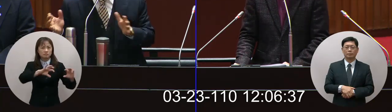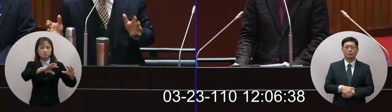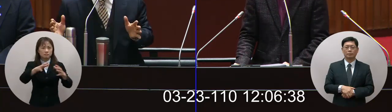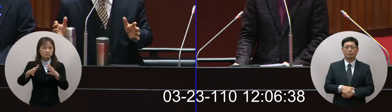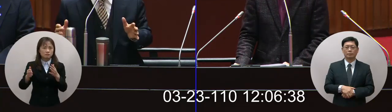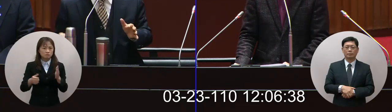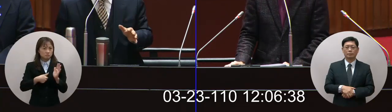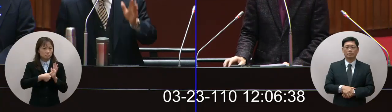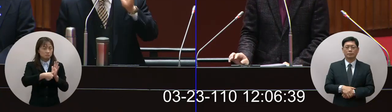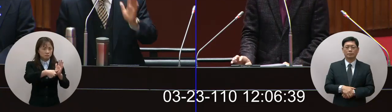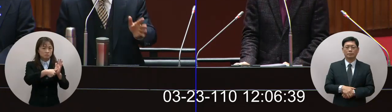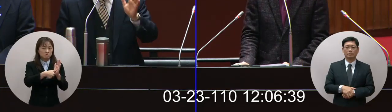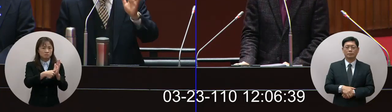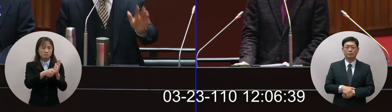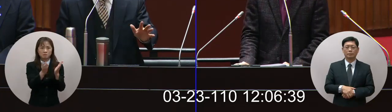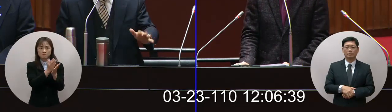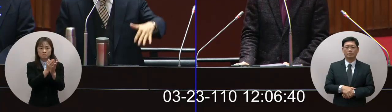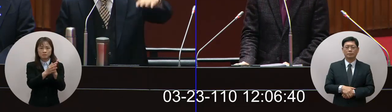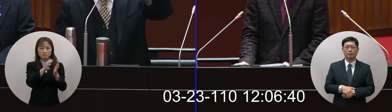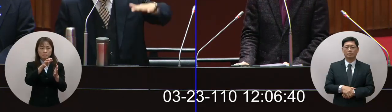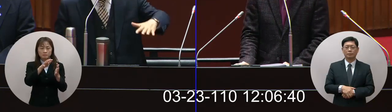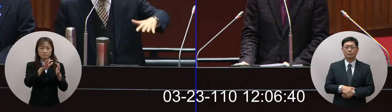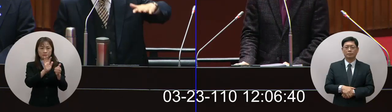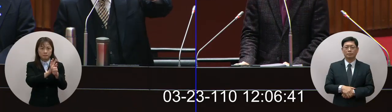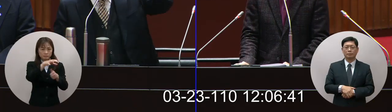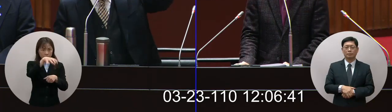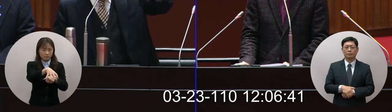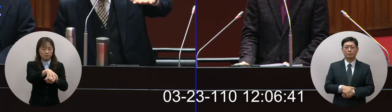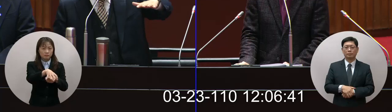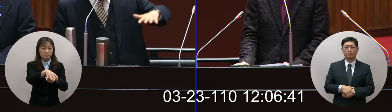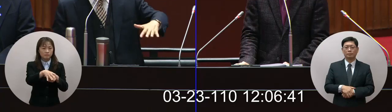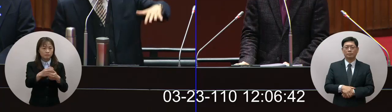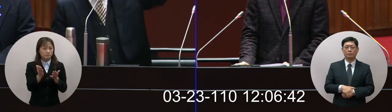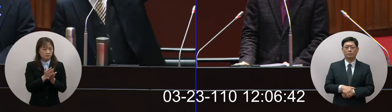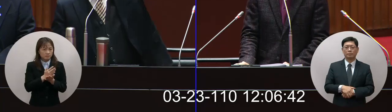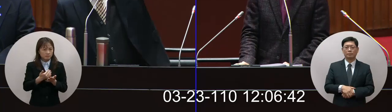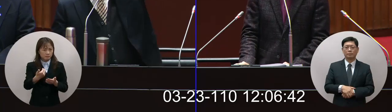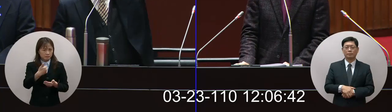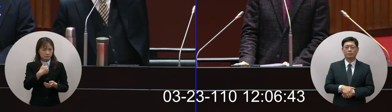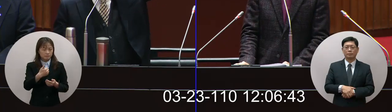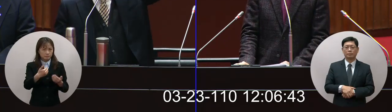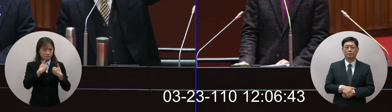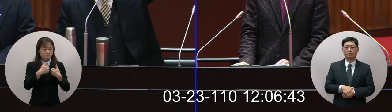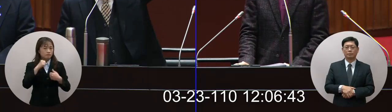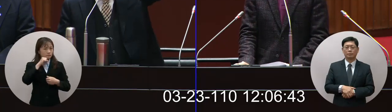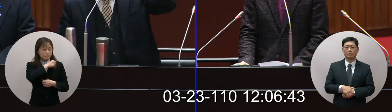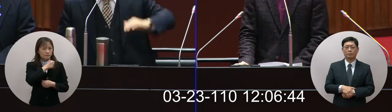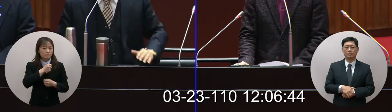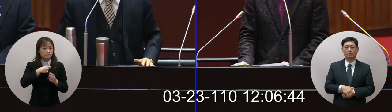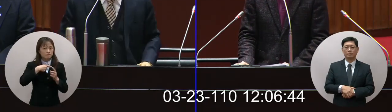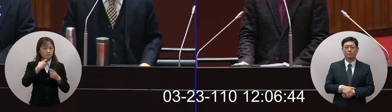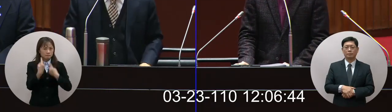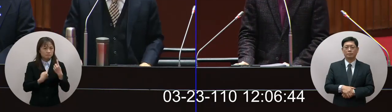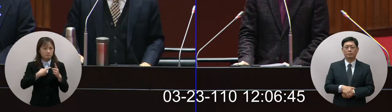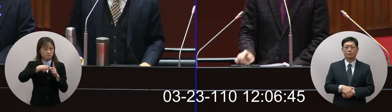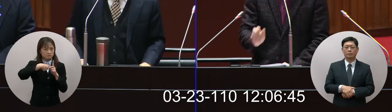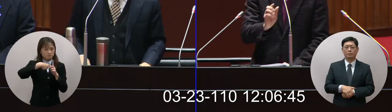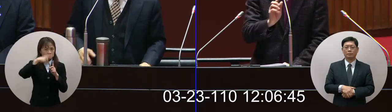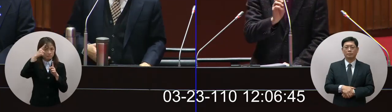的评比机构都认为台湾不但这个自由度大大提高，而且名列前